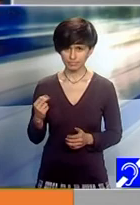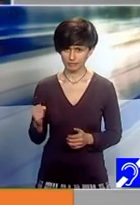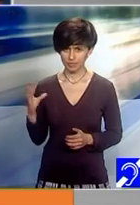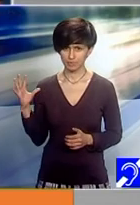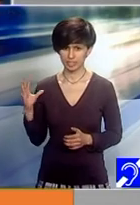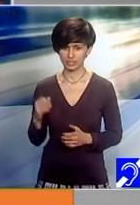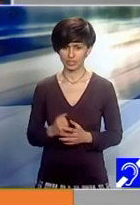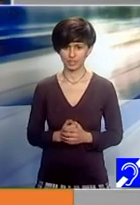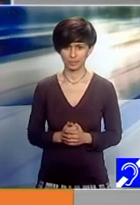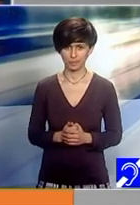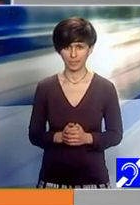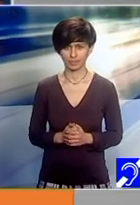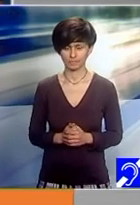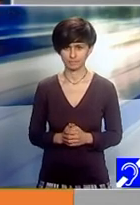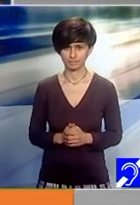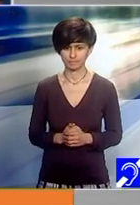Da,